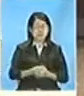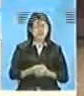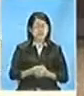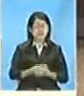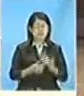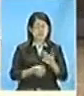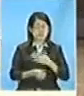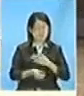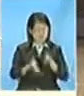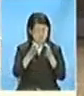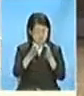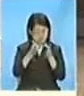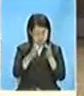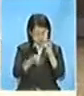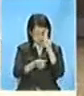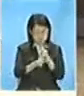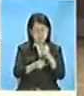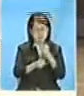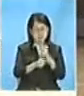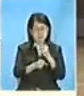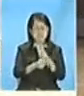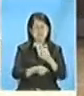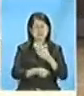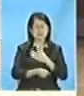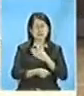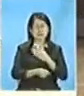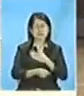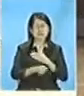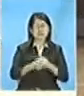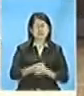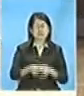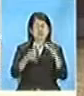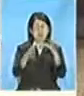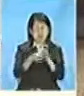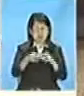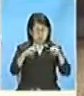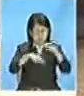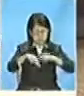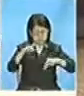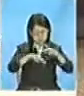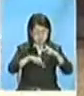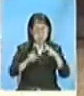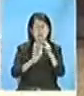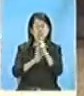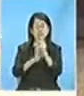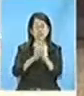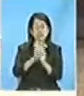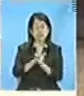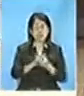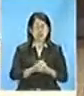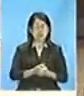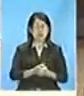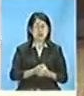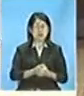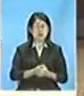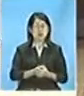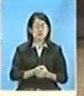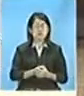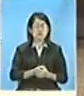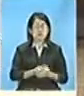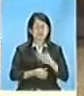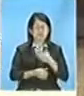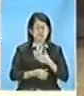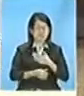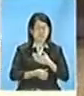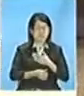ระผมได้ทุ่มเทกับการทำงานโดยเฉพาะงานกันกองด้านกฎหมายนั้นเป็นผลทำให้กระผมได้มีโอกาส